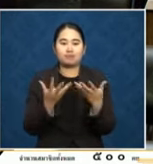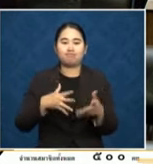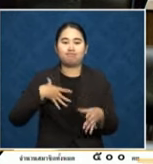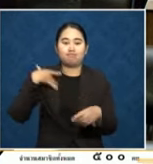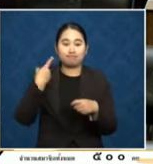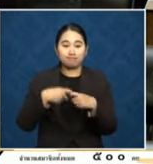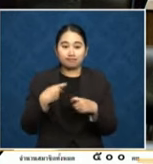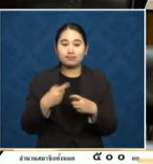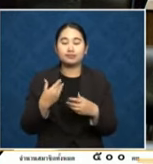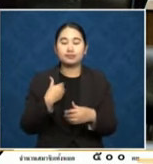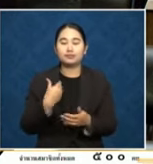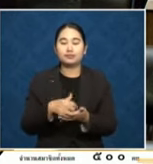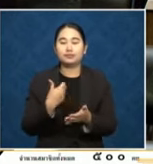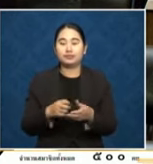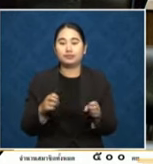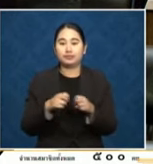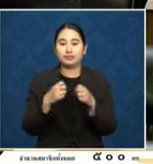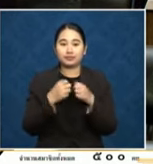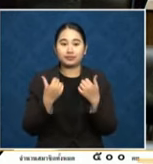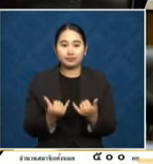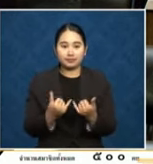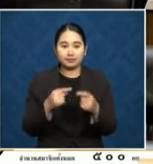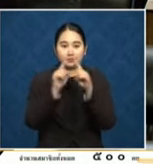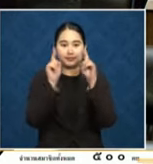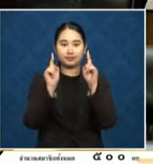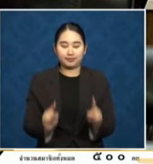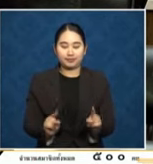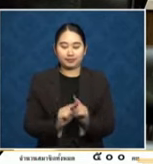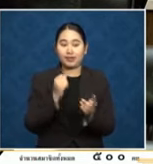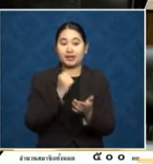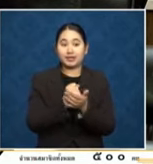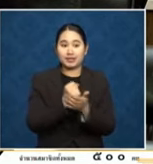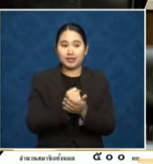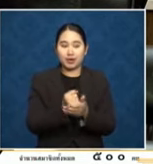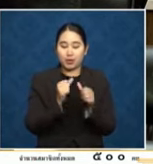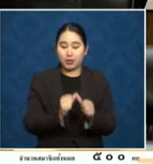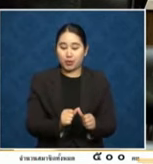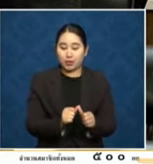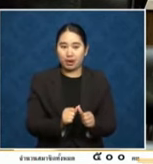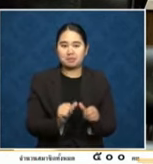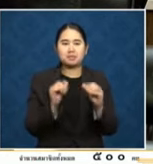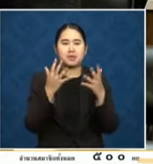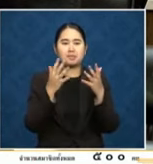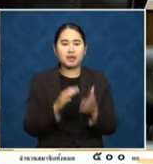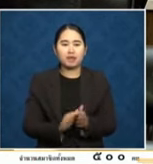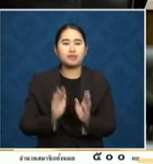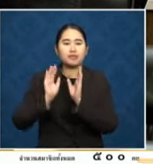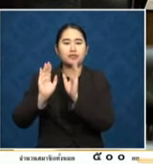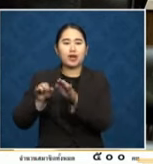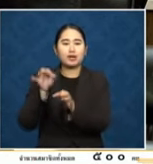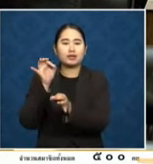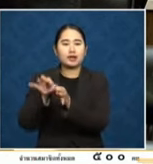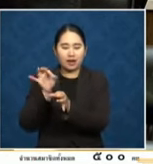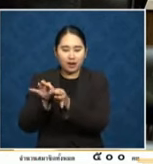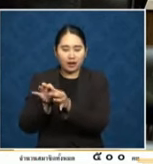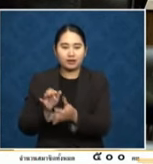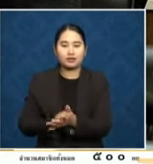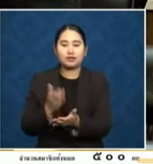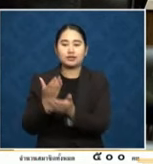ไปคืนได้เลยทุกวันนี้ค่ะโฉนดของพี่น้องเกษตรกรไม่เคยได้อยู่บ้านเลยค่ะอยู่แต่ธนาค